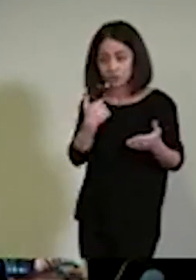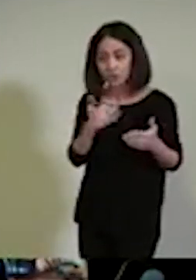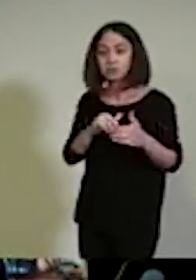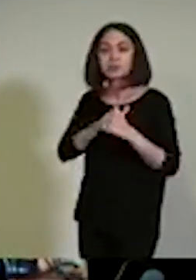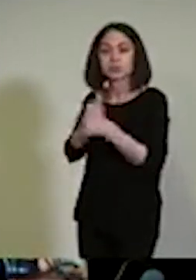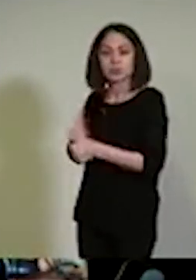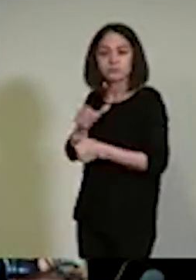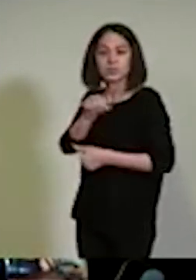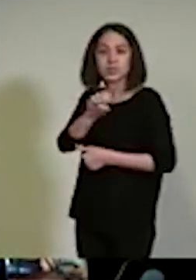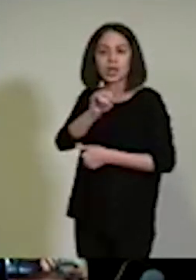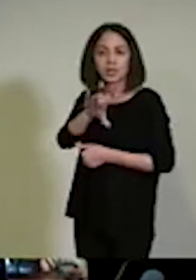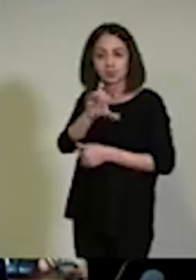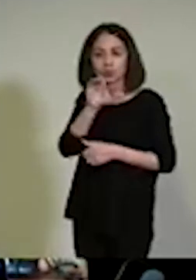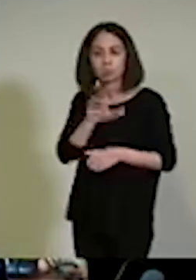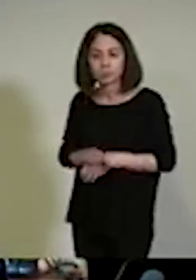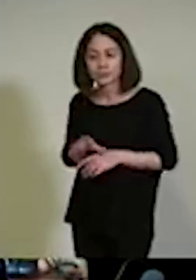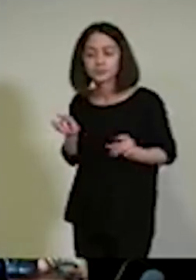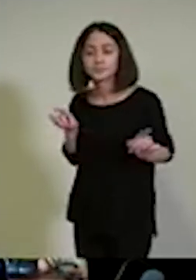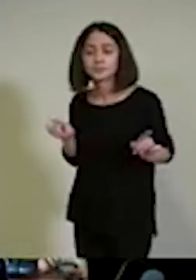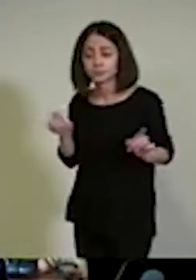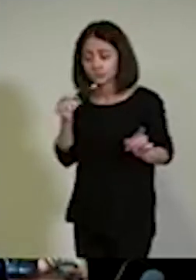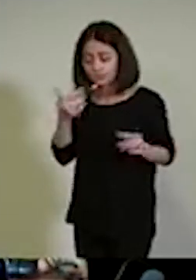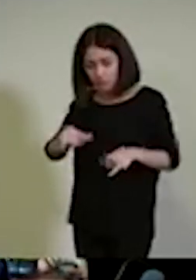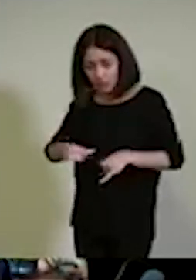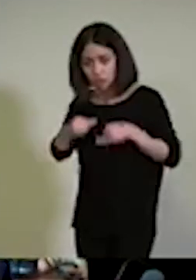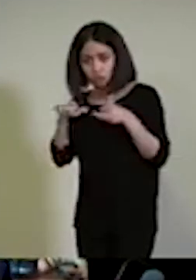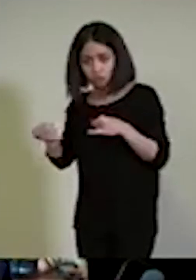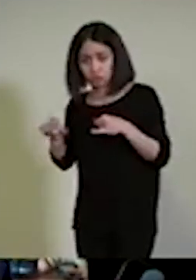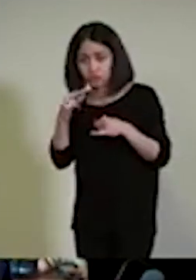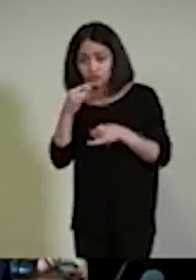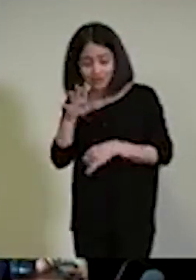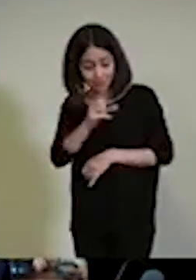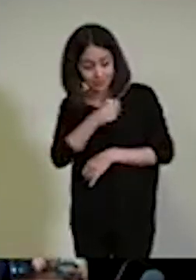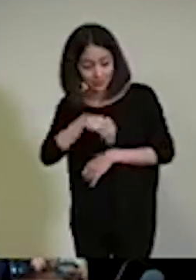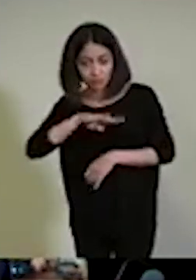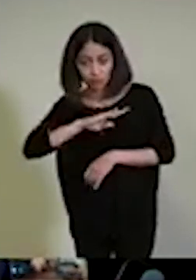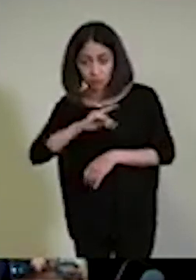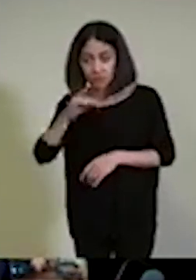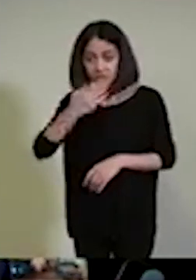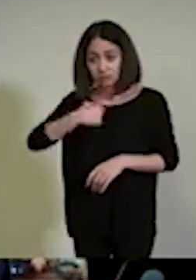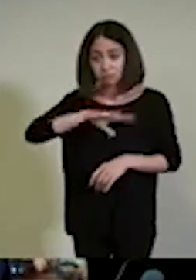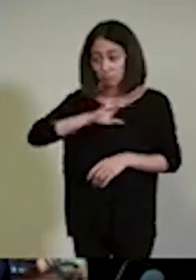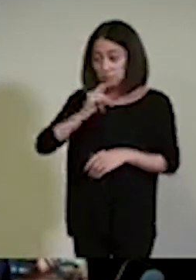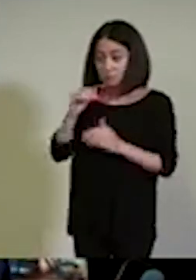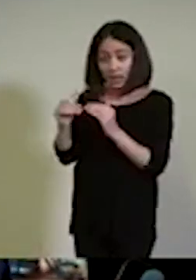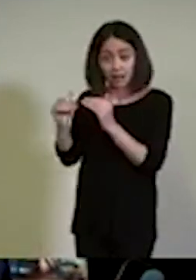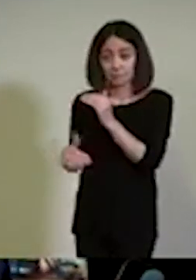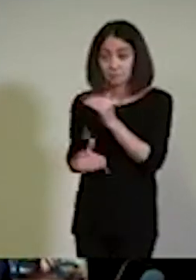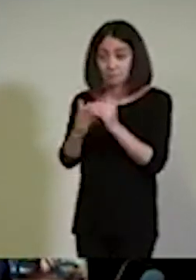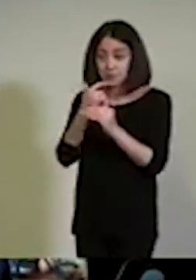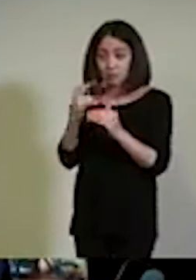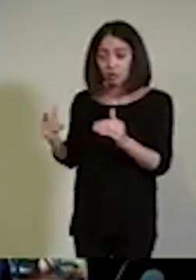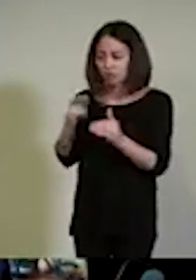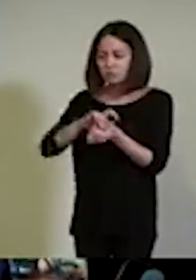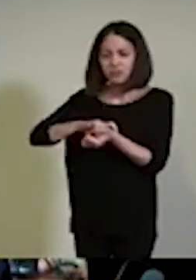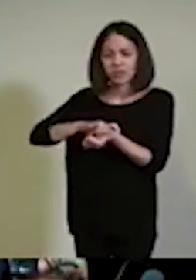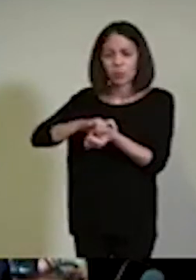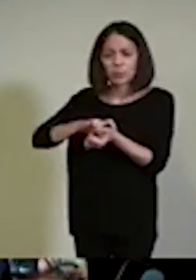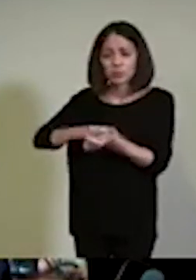jeune bénéficie d'une prise en charge en tant que mineur vulnérable au même titre que tous les autres jeunes, sans considération de sa